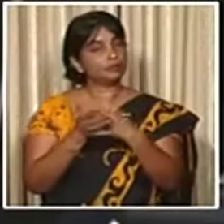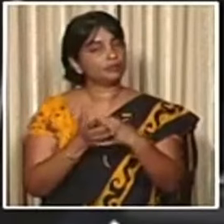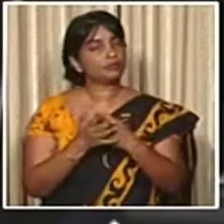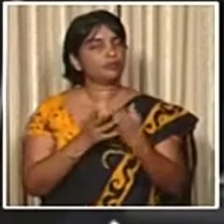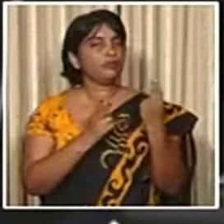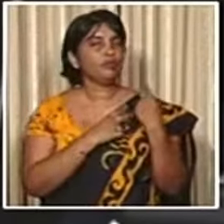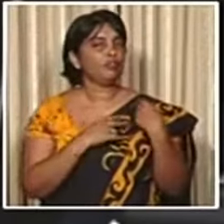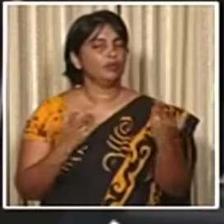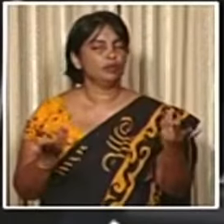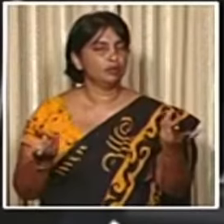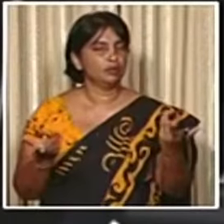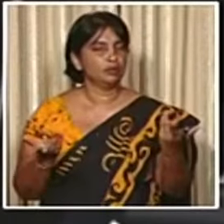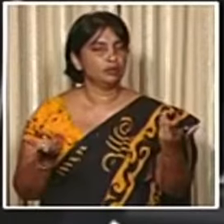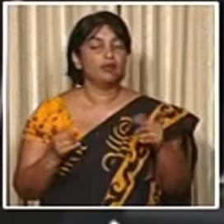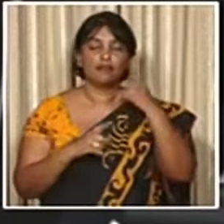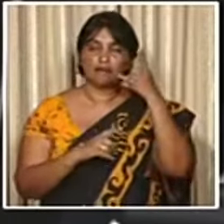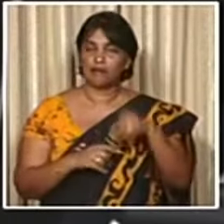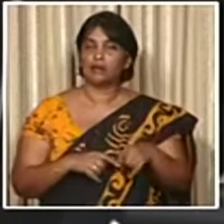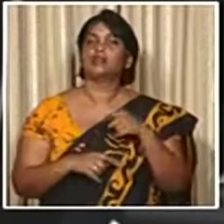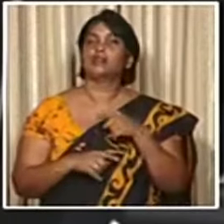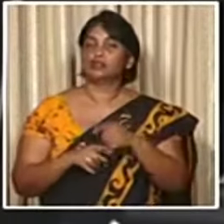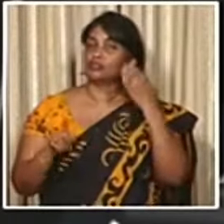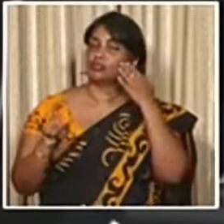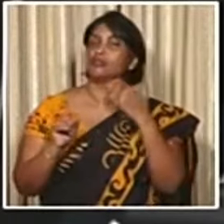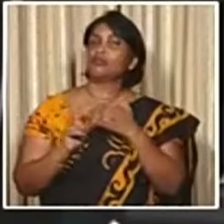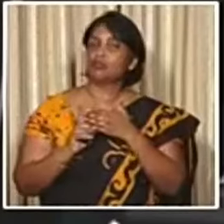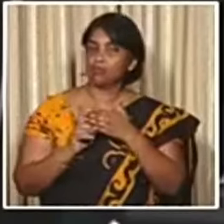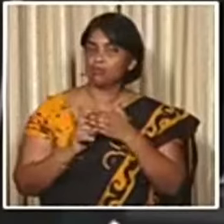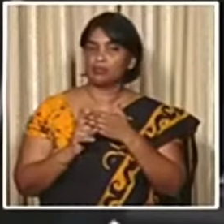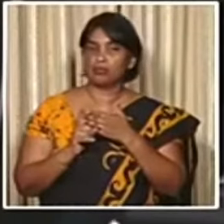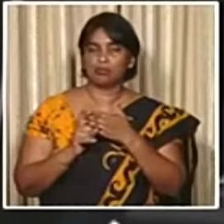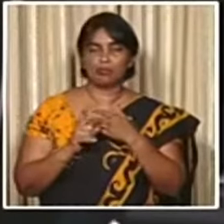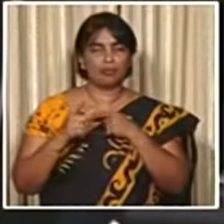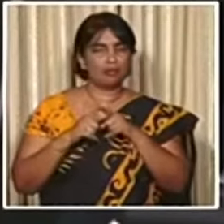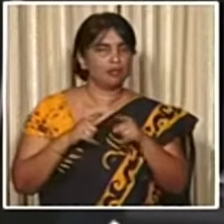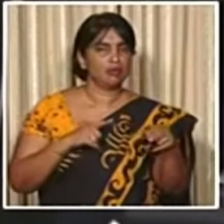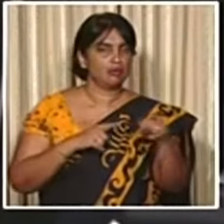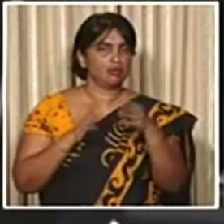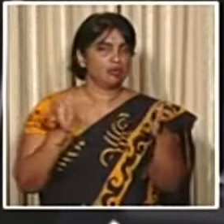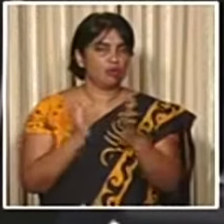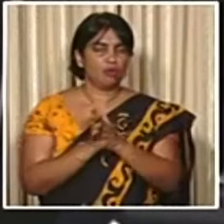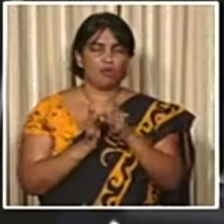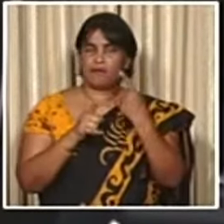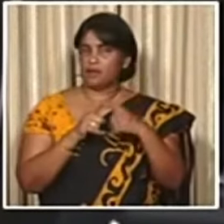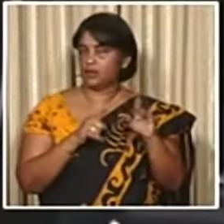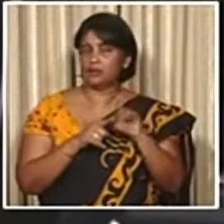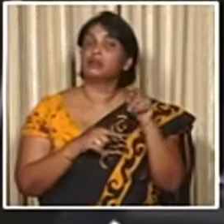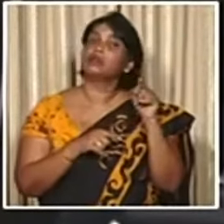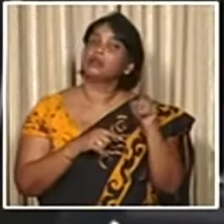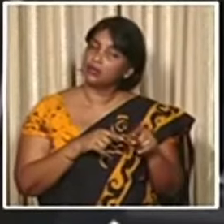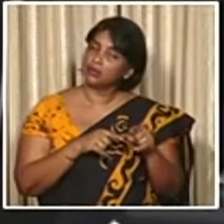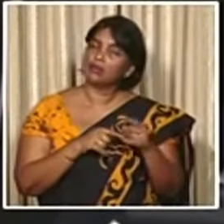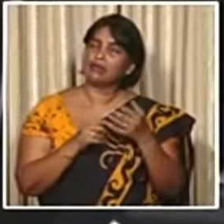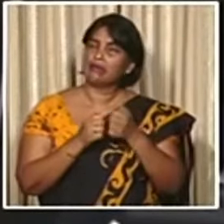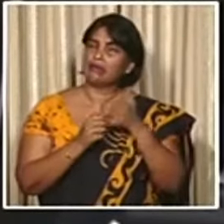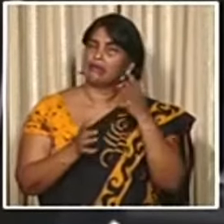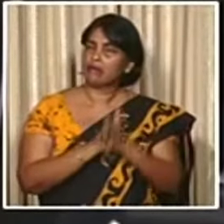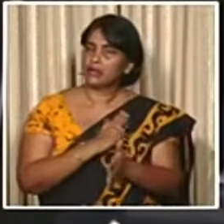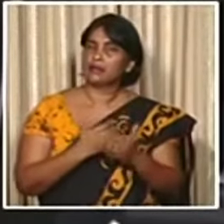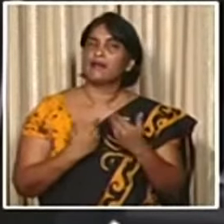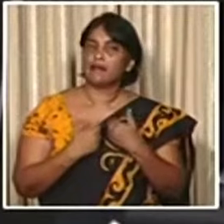නඩත්තුවට කවුද වග කියන්නේ ඒක නිසා මේ සඳහා අතරමැදි යාන්ත්‍රණයක් ඕන විතරක් නෙවෙයි අපිට වැරදිච්ච